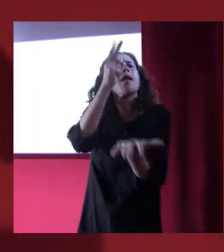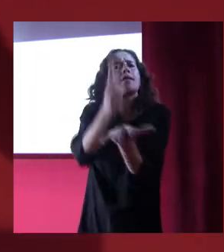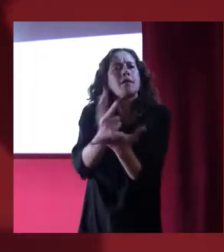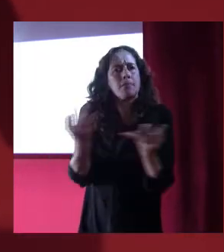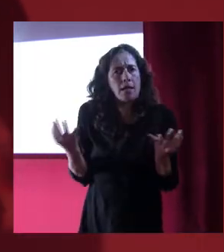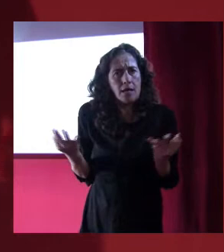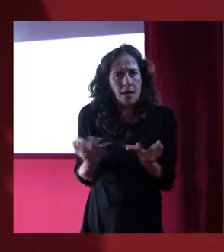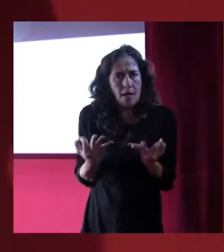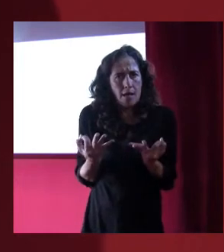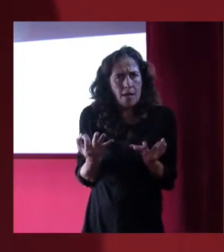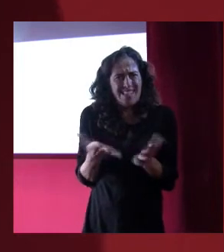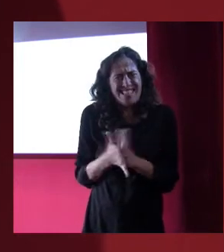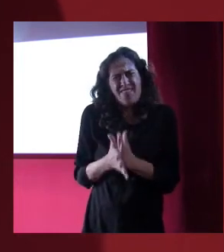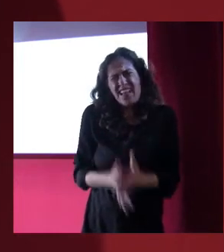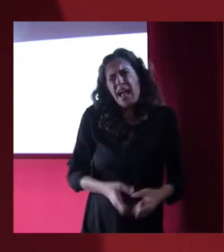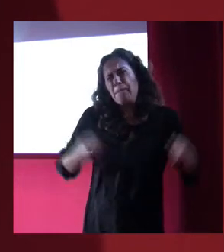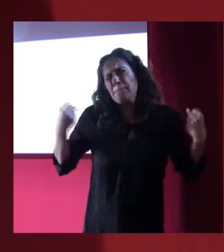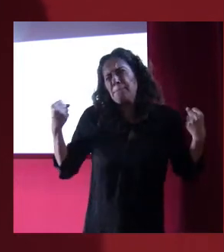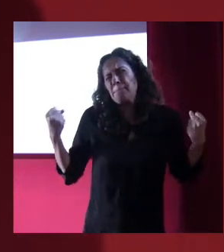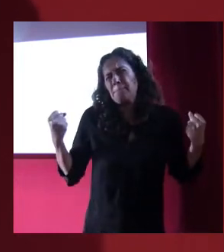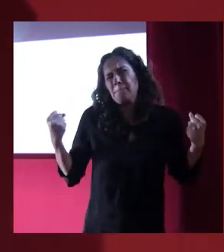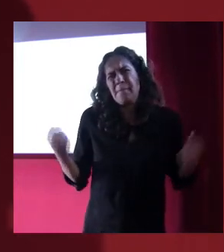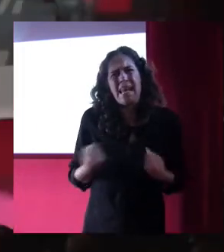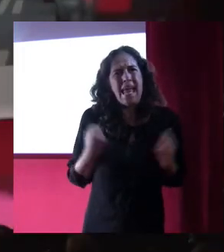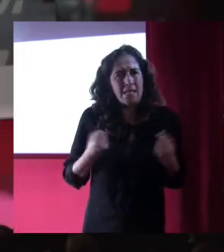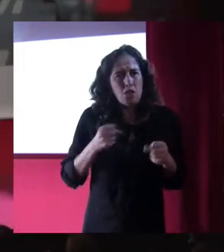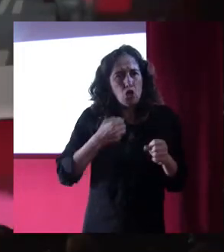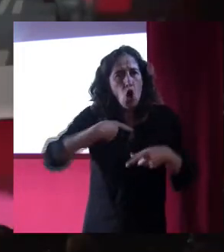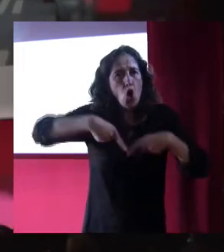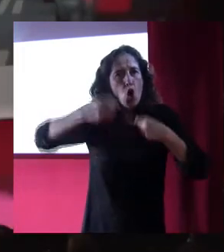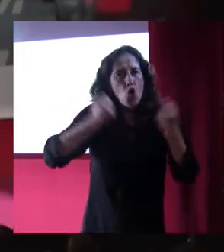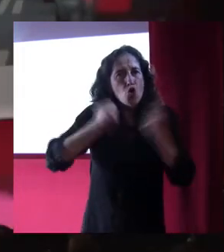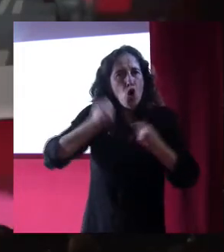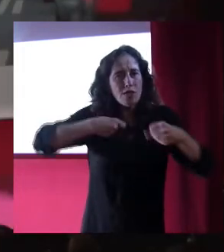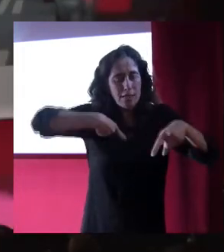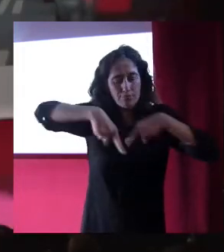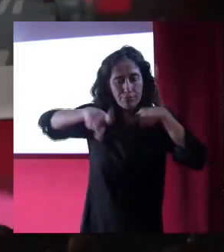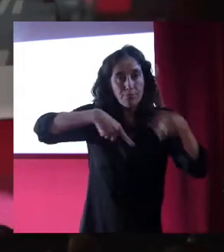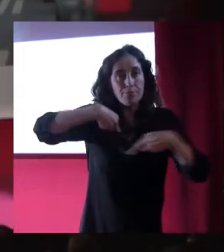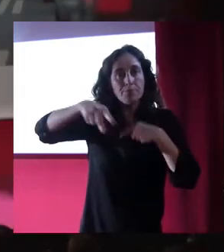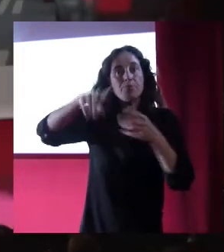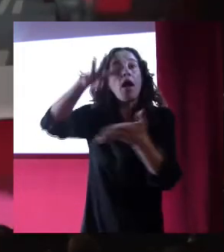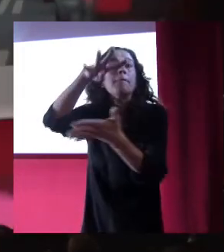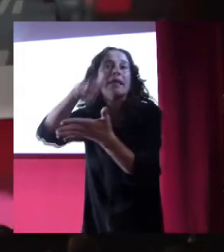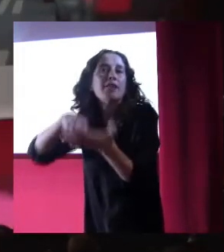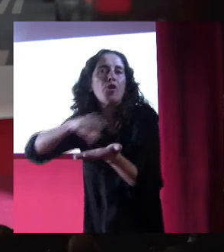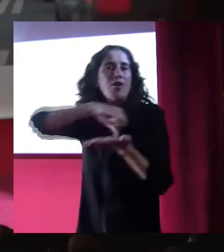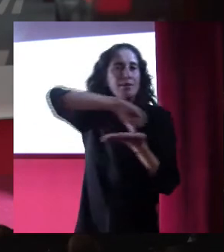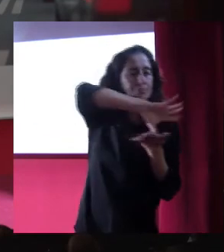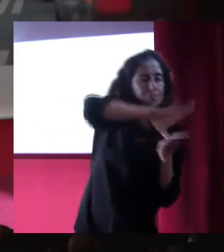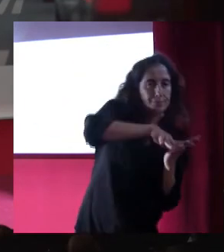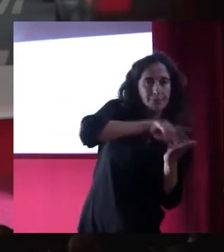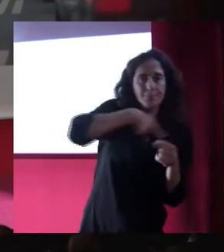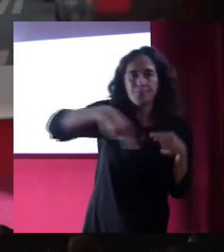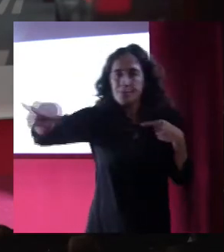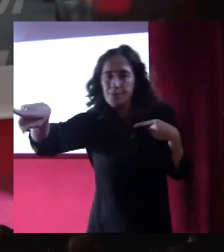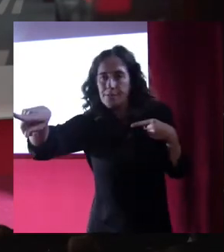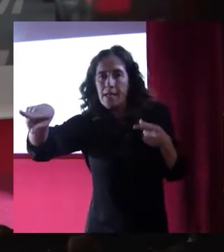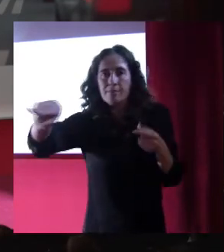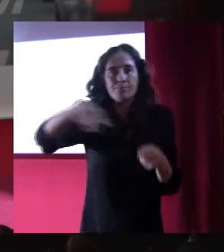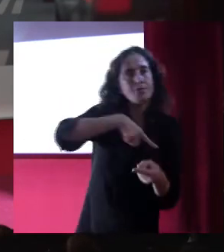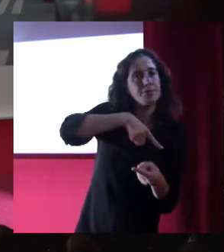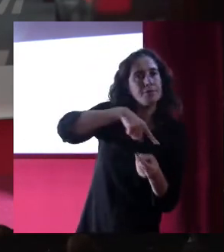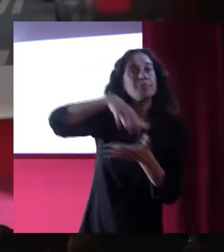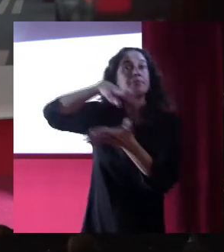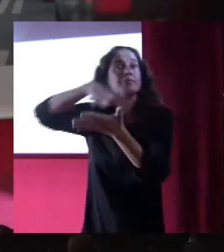són els centenars i milers de cotxes que cada dia van i entren entre Barcelona i l'àrea metropolitana, entre Barcelona i la